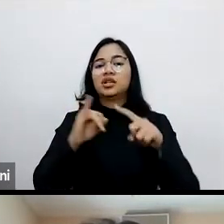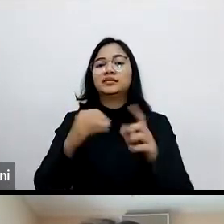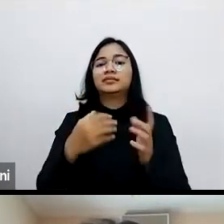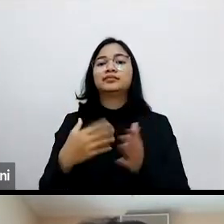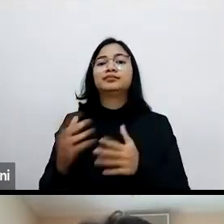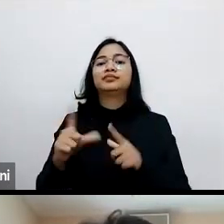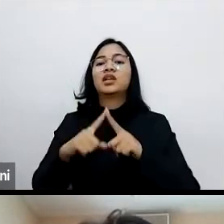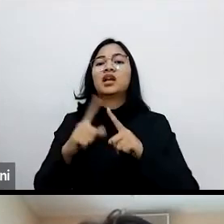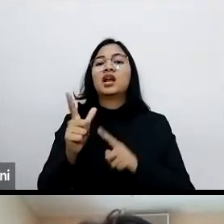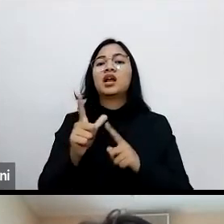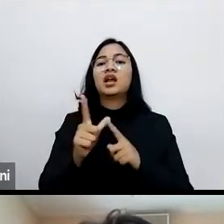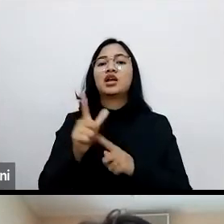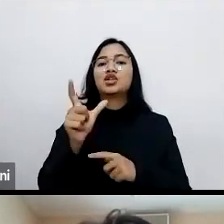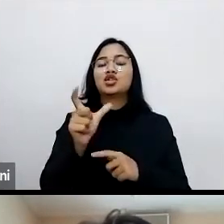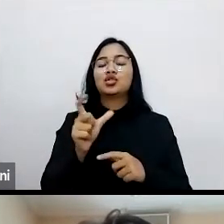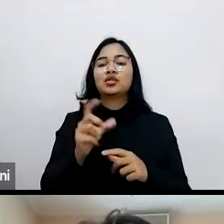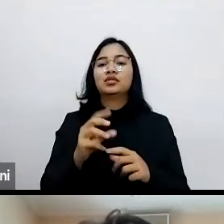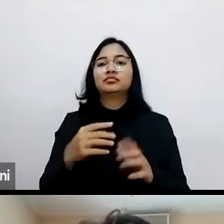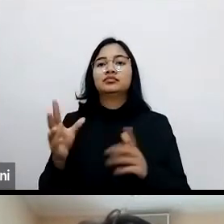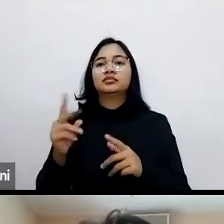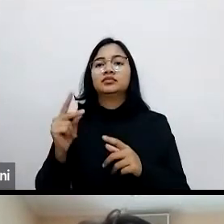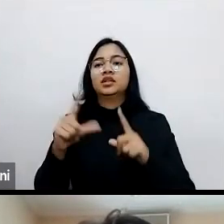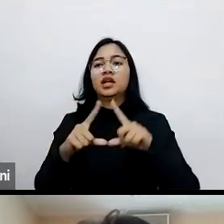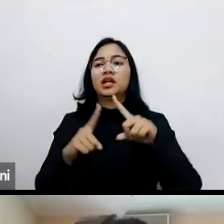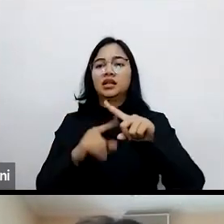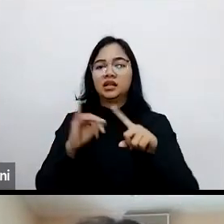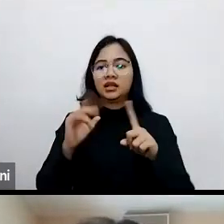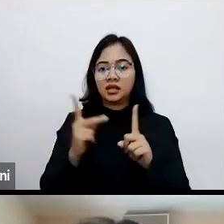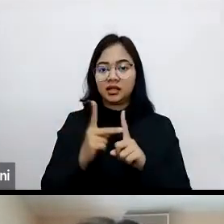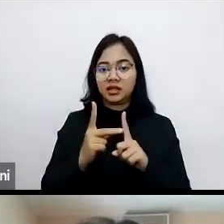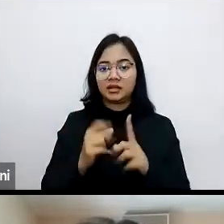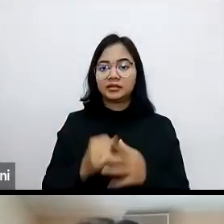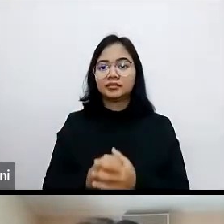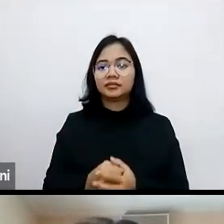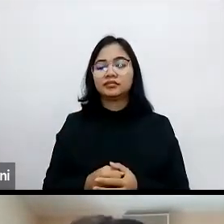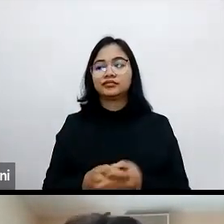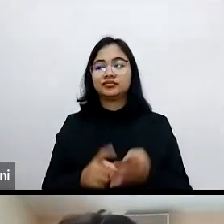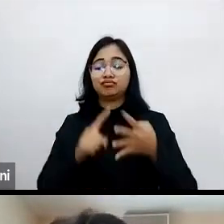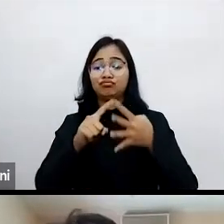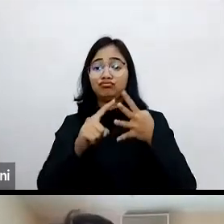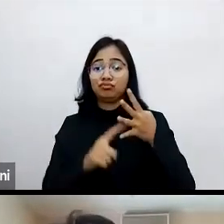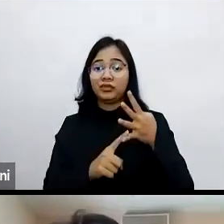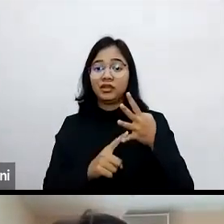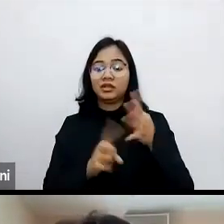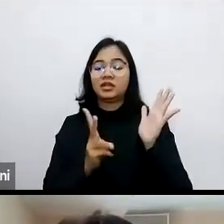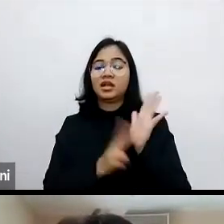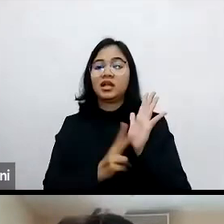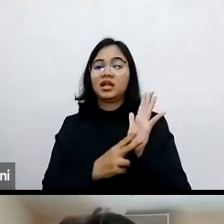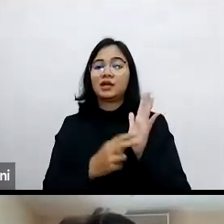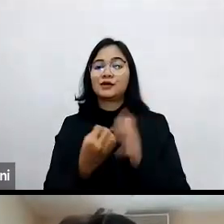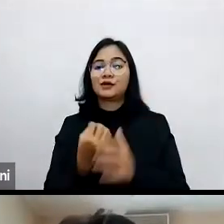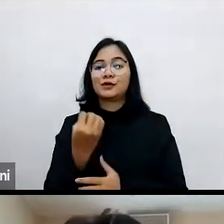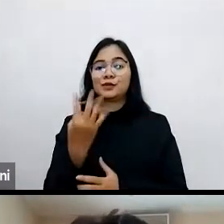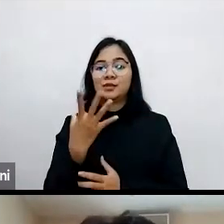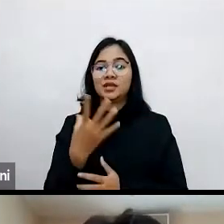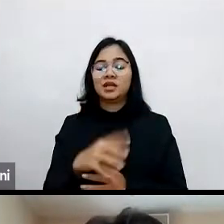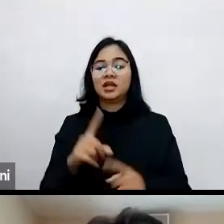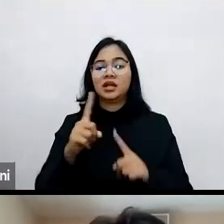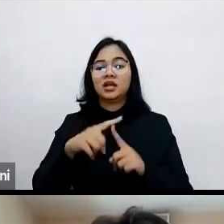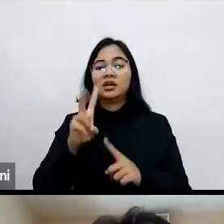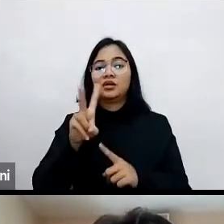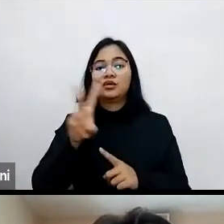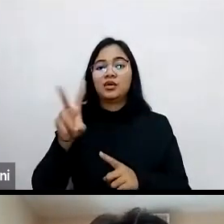ada Dita Caturani. Nah, itu keempat narasumber kita untuk tanggal 22 Mei. Jadi jangan